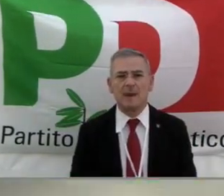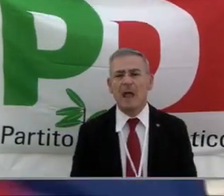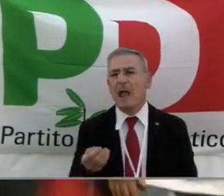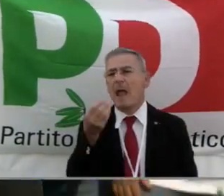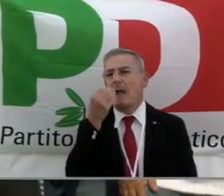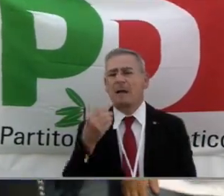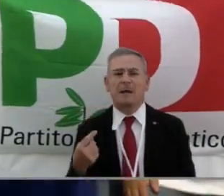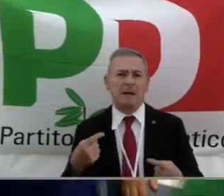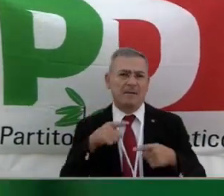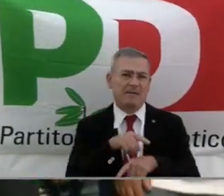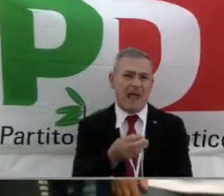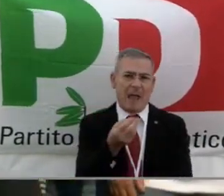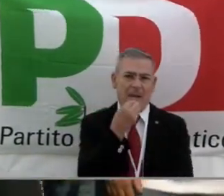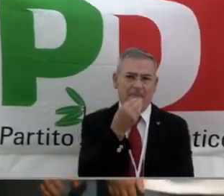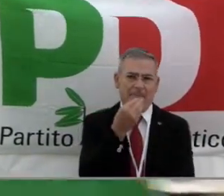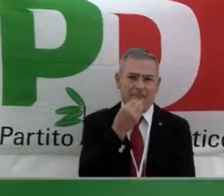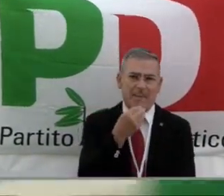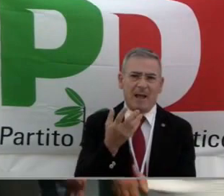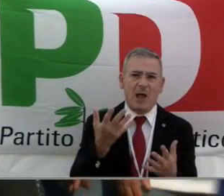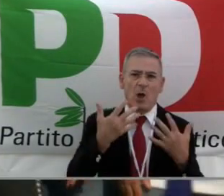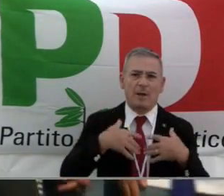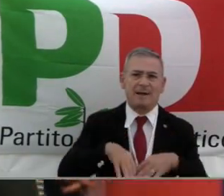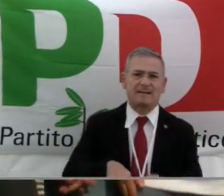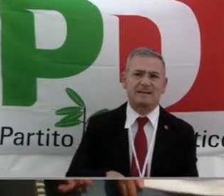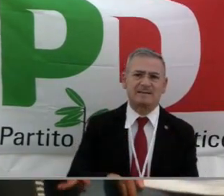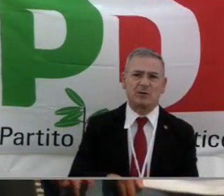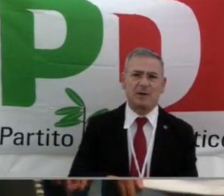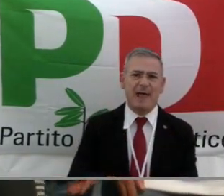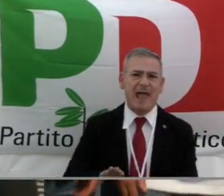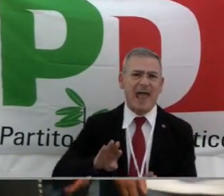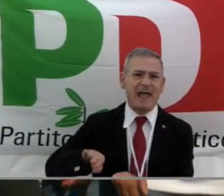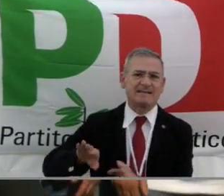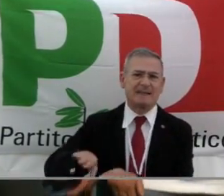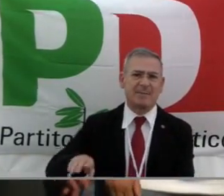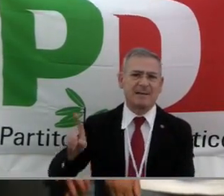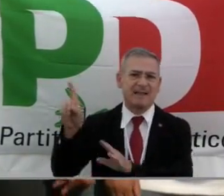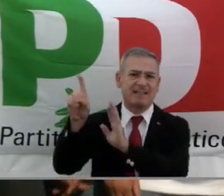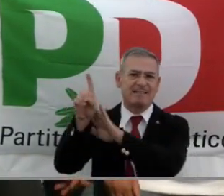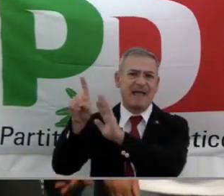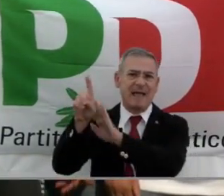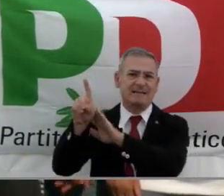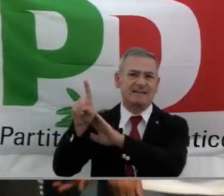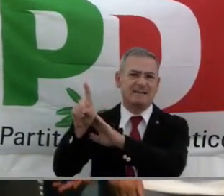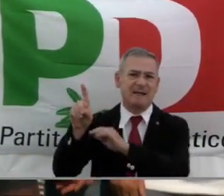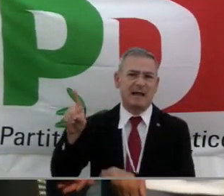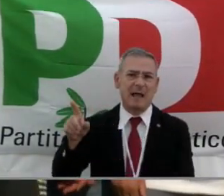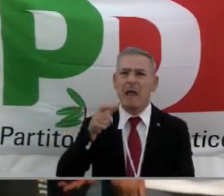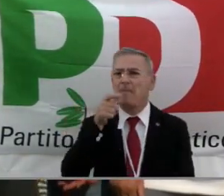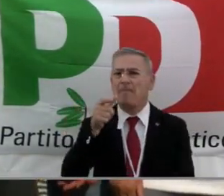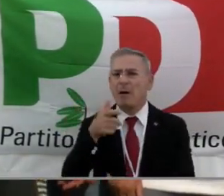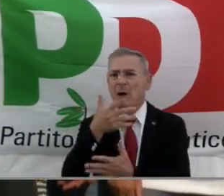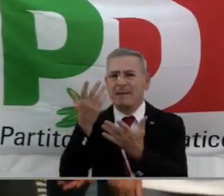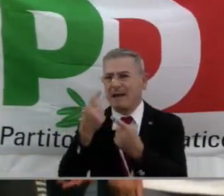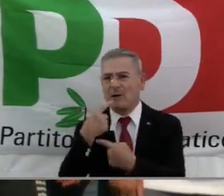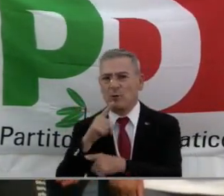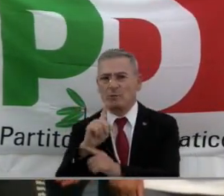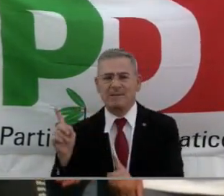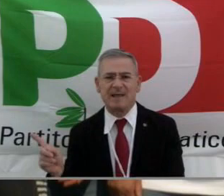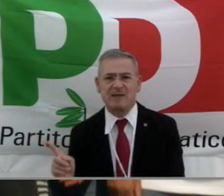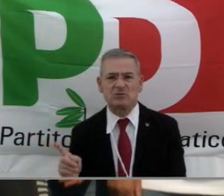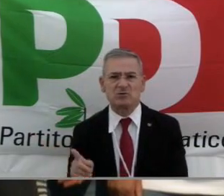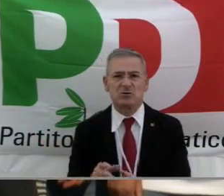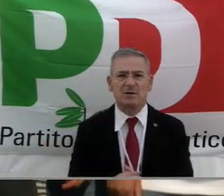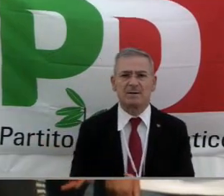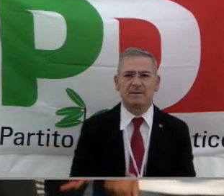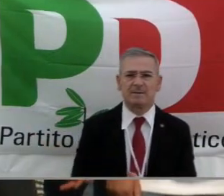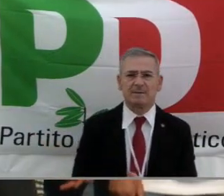con qualche organizzazione estremista di destra senza pronunciare parole chiare su quello che non